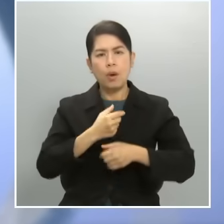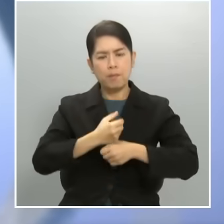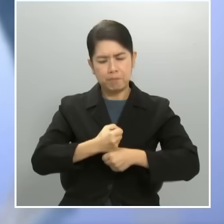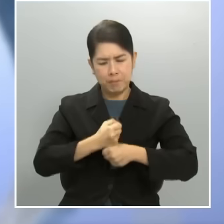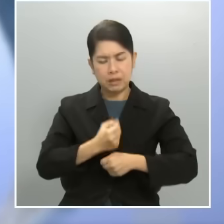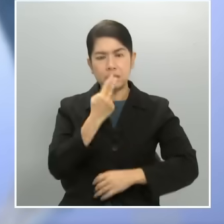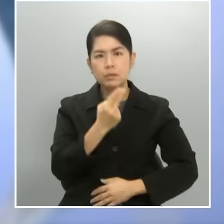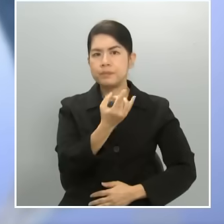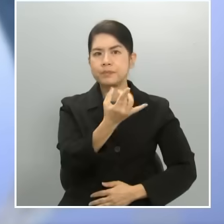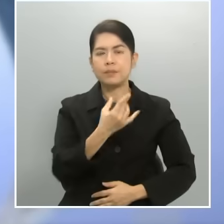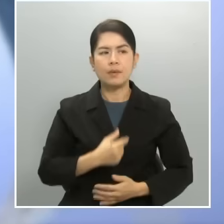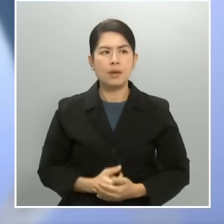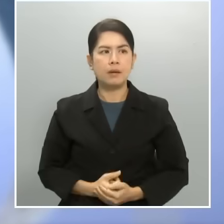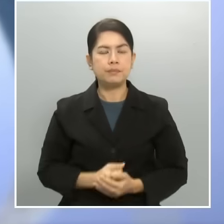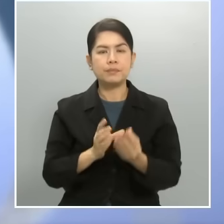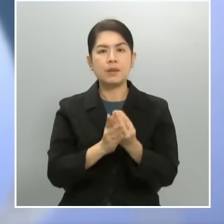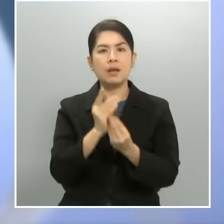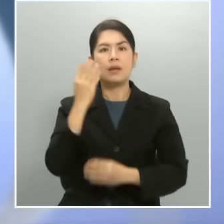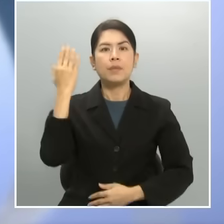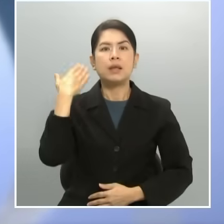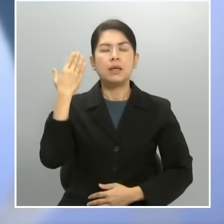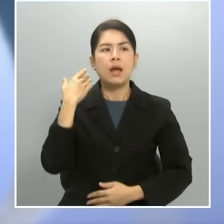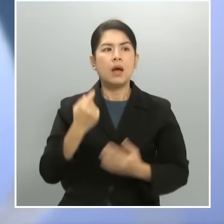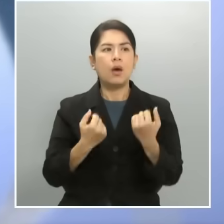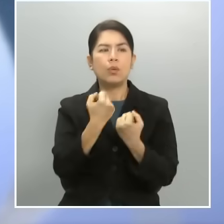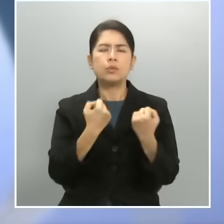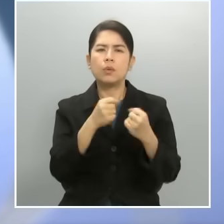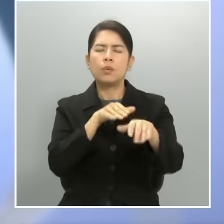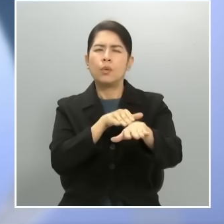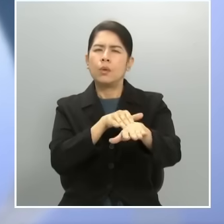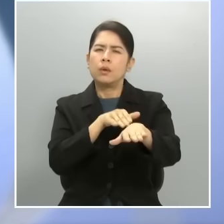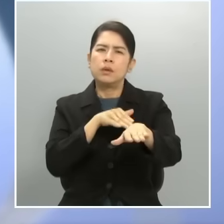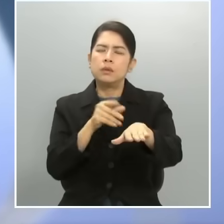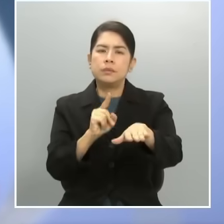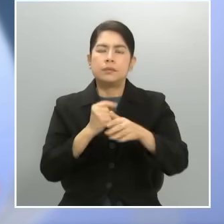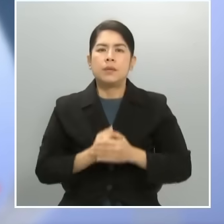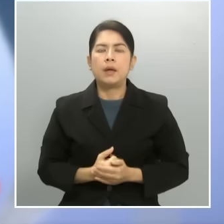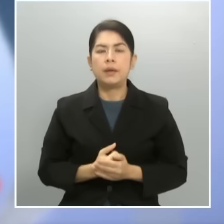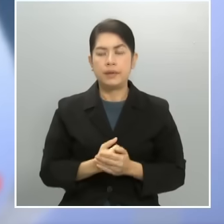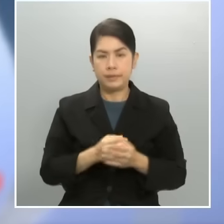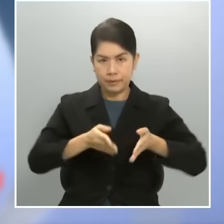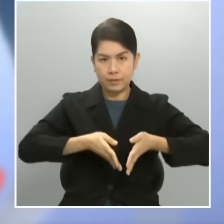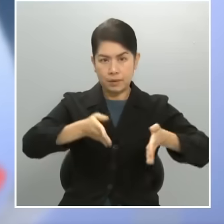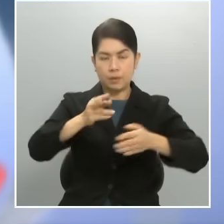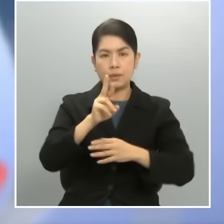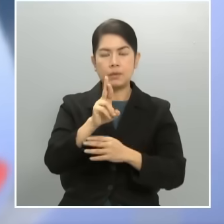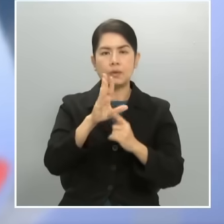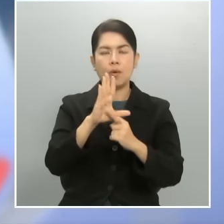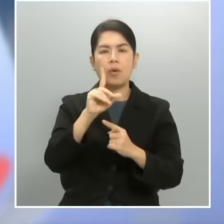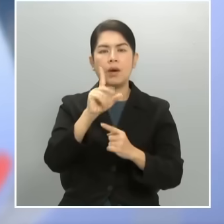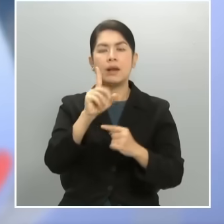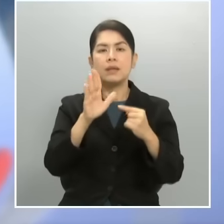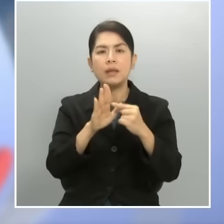ผู้ชมย้อนกลับไปนะฮะเมื่อสัปดาห์ก่อนมีเหตุรถติดมากตั้งแต่แถวๆเอ่อรัชดาห้วยขวางเนี่ยนะครับยาวไปนู่นคุณผู้ชมฮะ